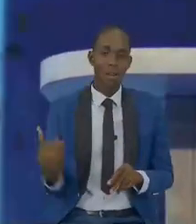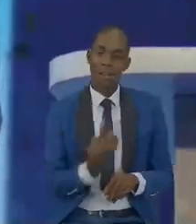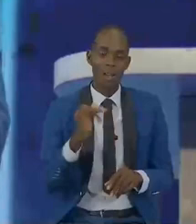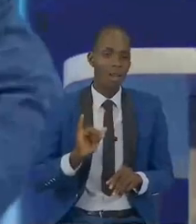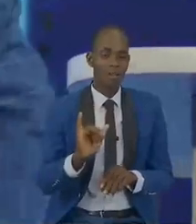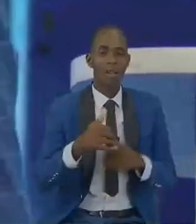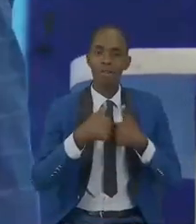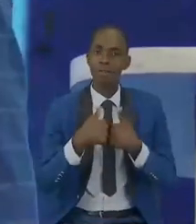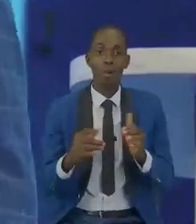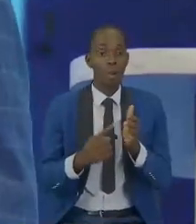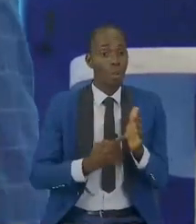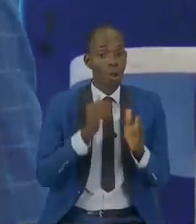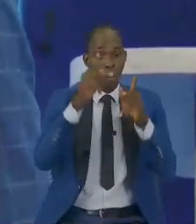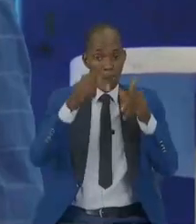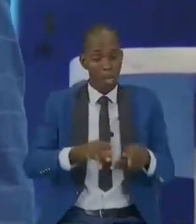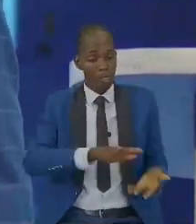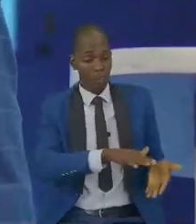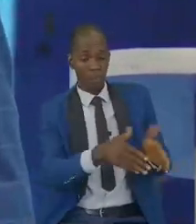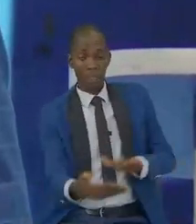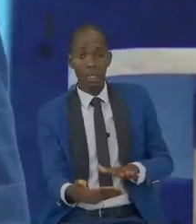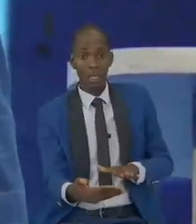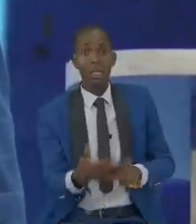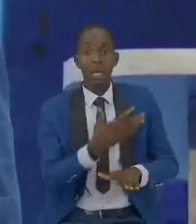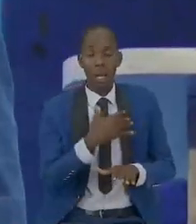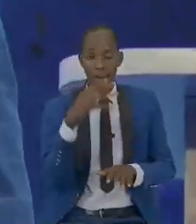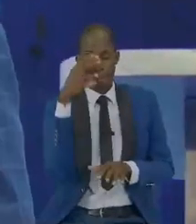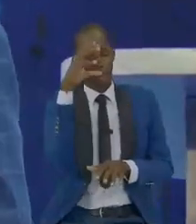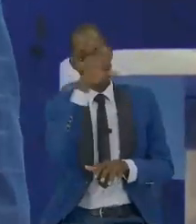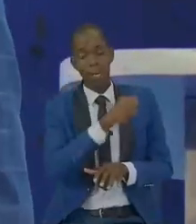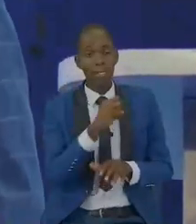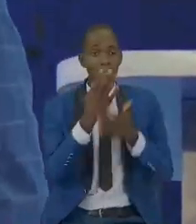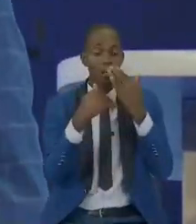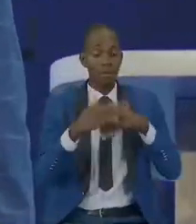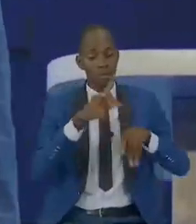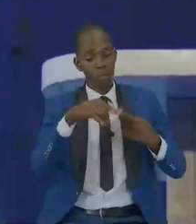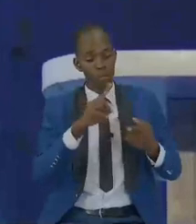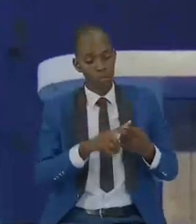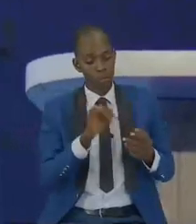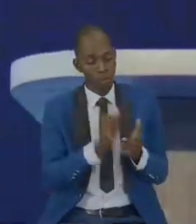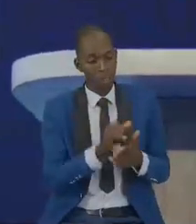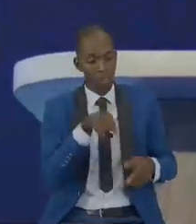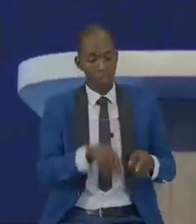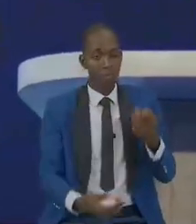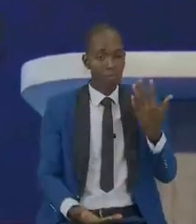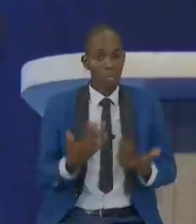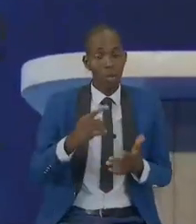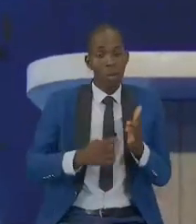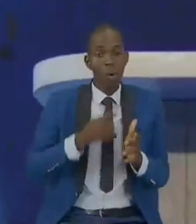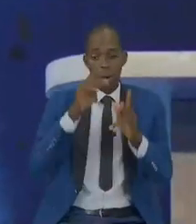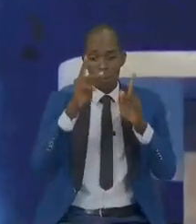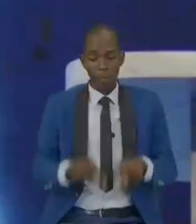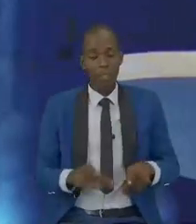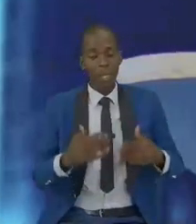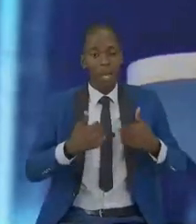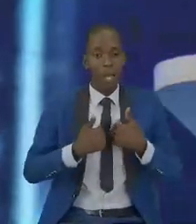Ah, c'est parti, c'est clos. Dès que l'homme meurt, et c'est dit qu'il y a ce